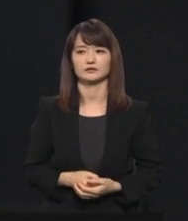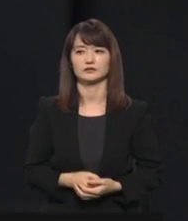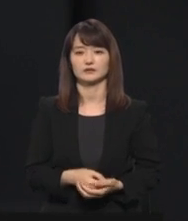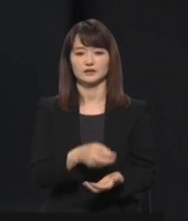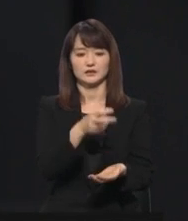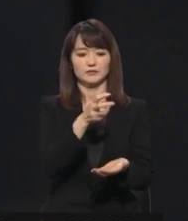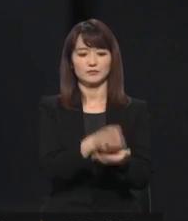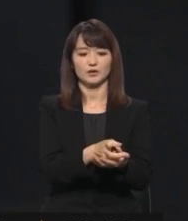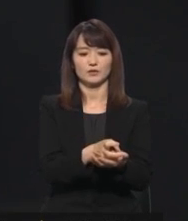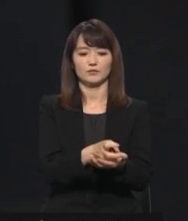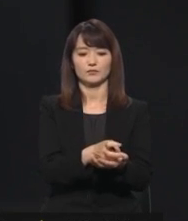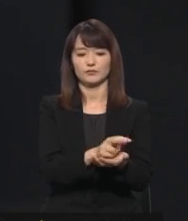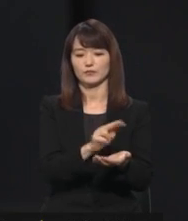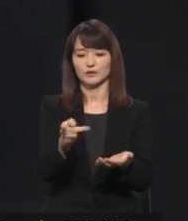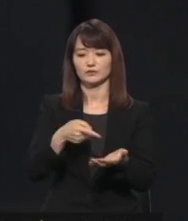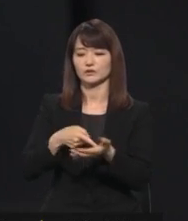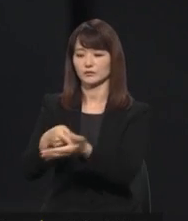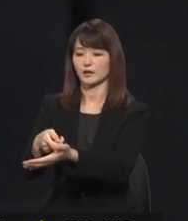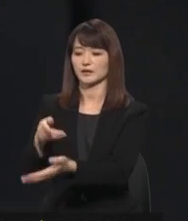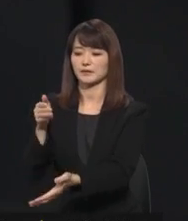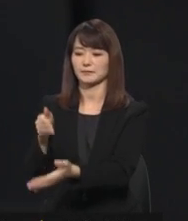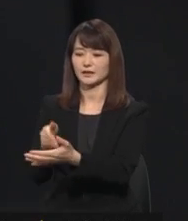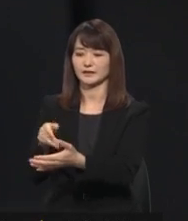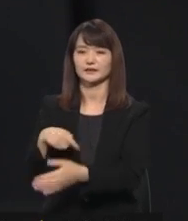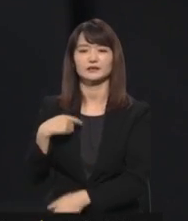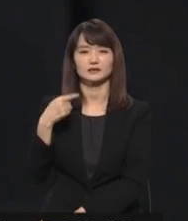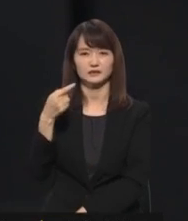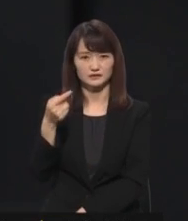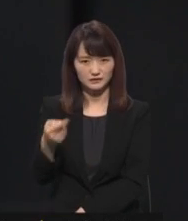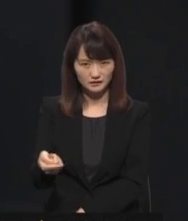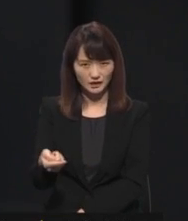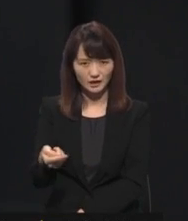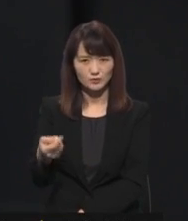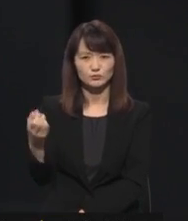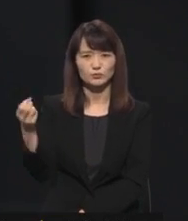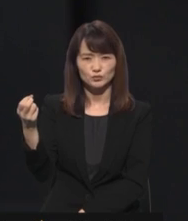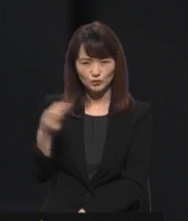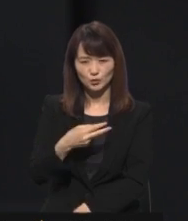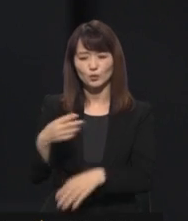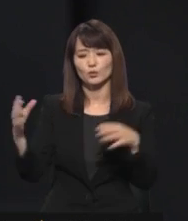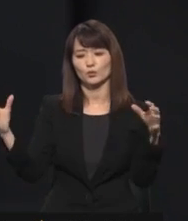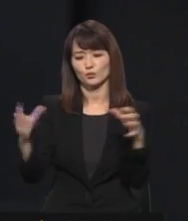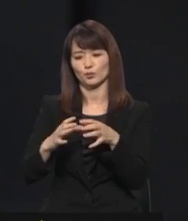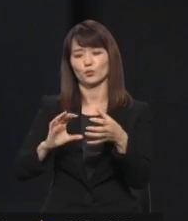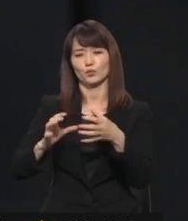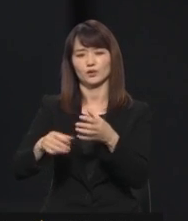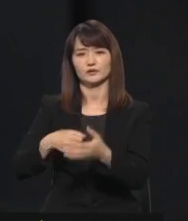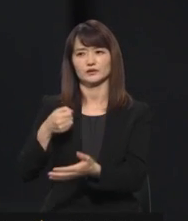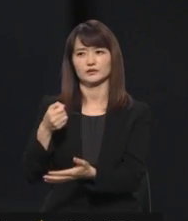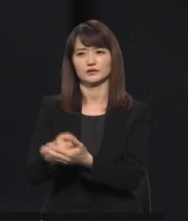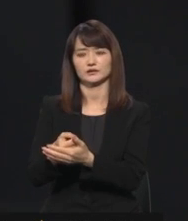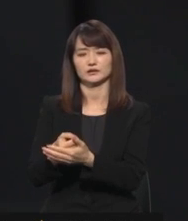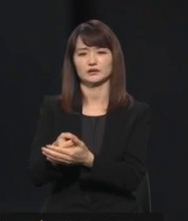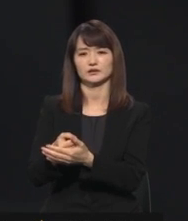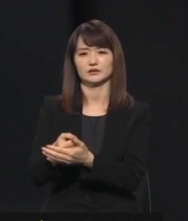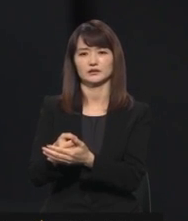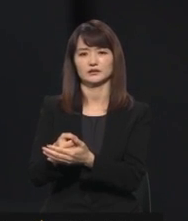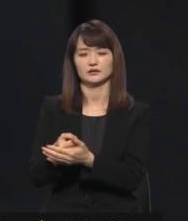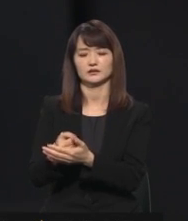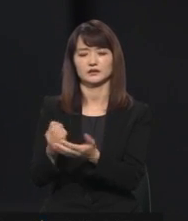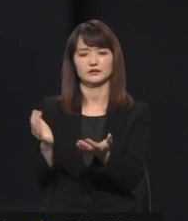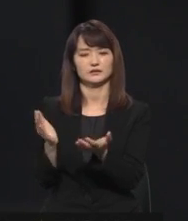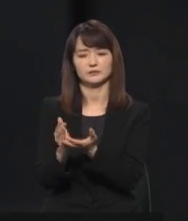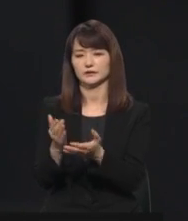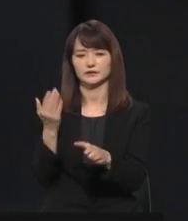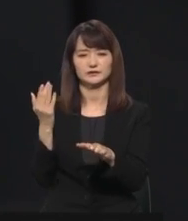1건을 이 하루 지나 가지고 바로 다시 이렇게 성종 하는 것은 1 4부 저 원칙에도 저는 부탁하지